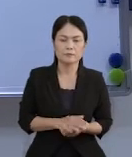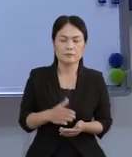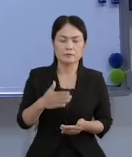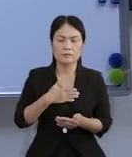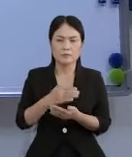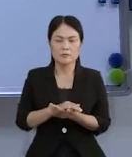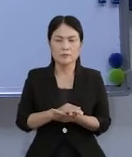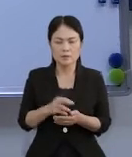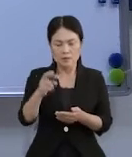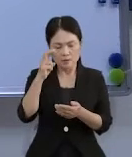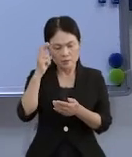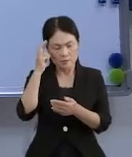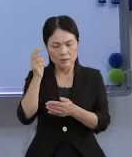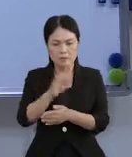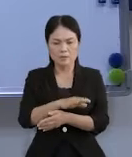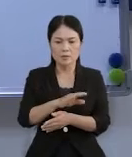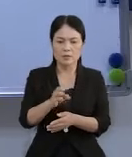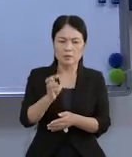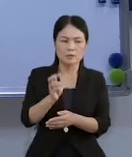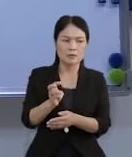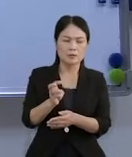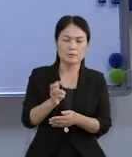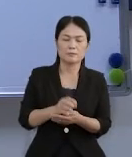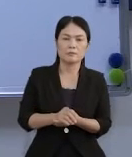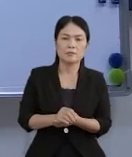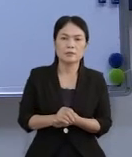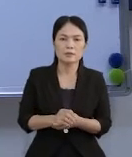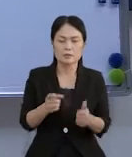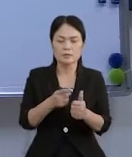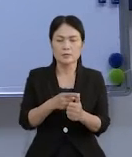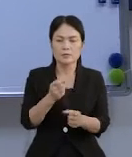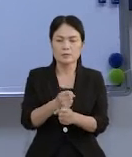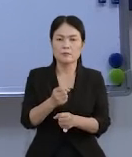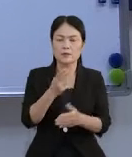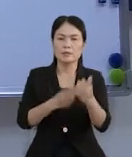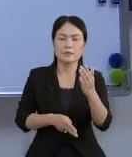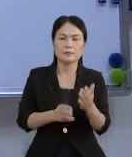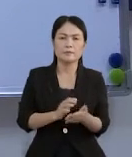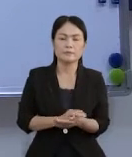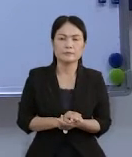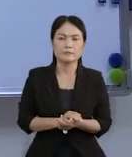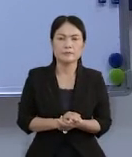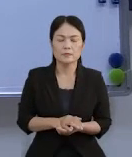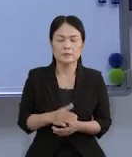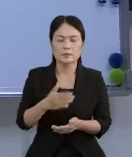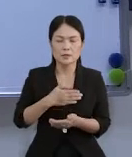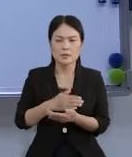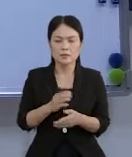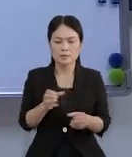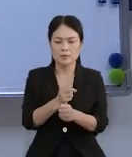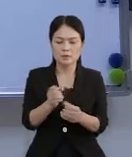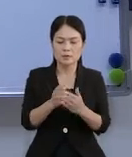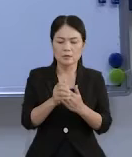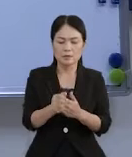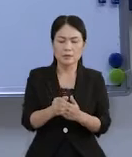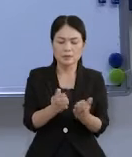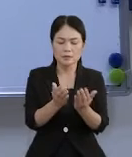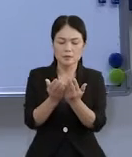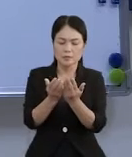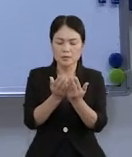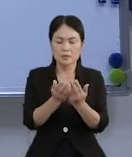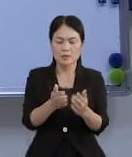cụ nâng rụm lực ai con bẩn tịch mà đong bẩn tịch mà đón tập bông nè cụ thua ấy con nè cụ ban nom con